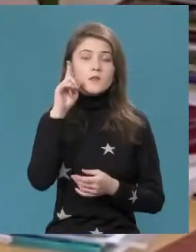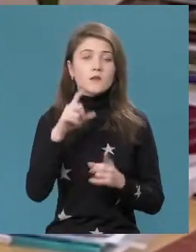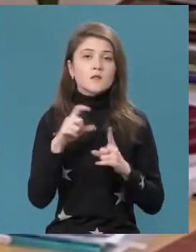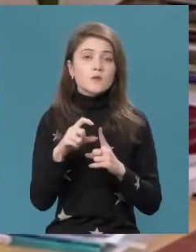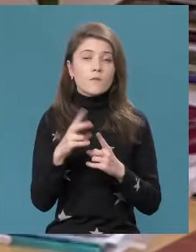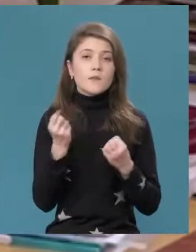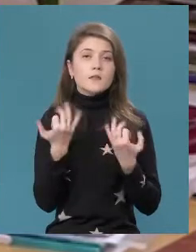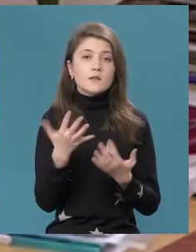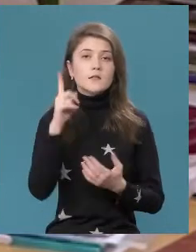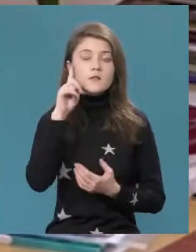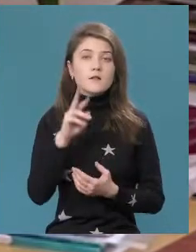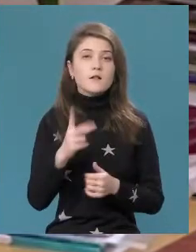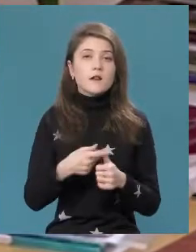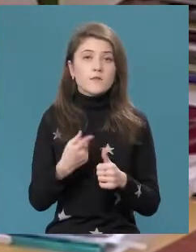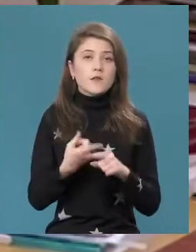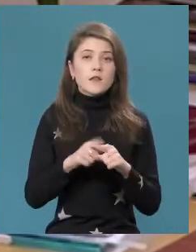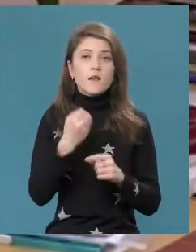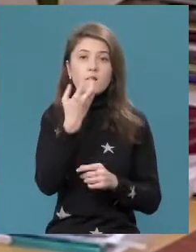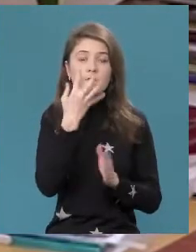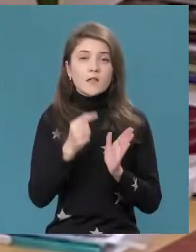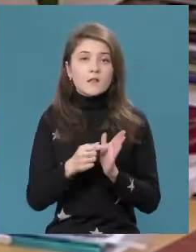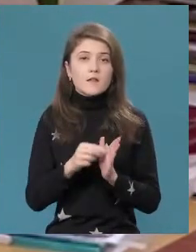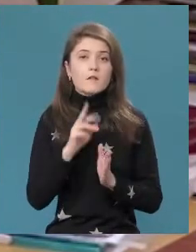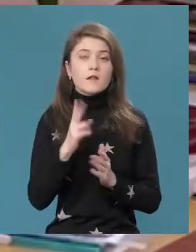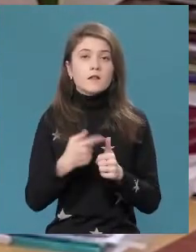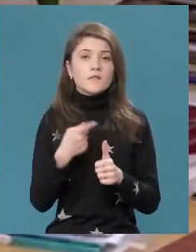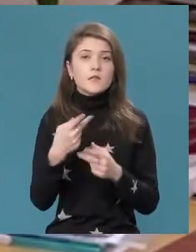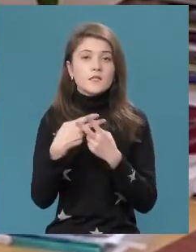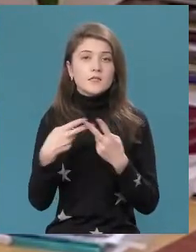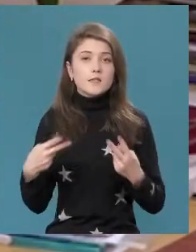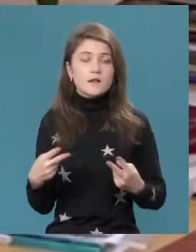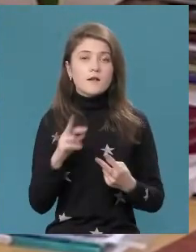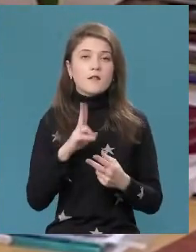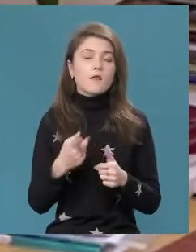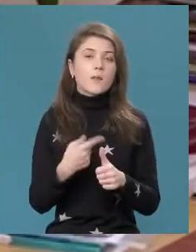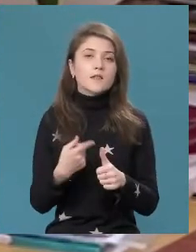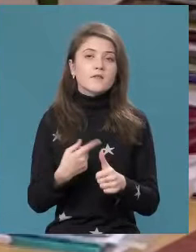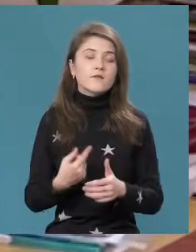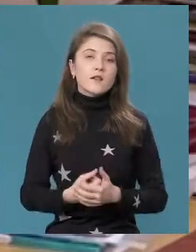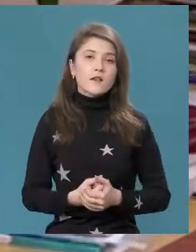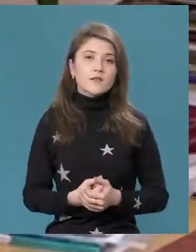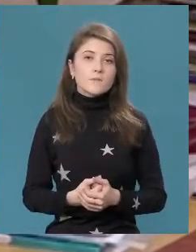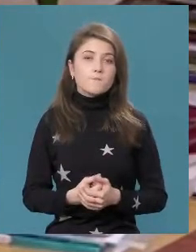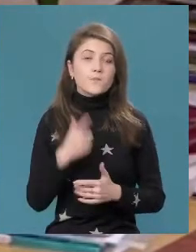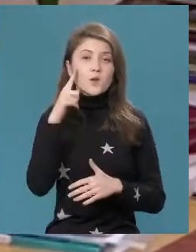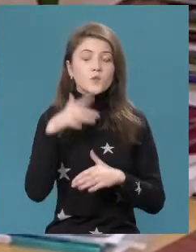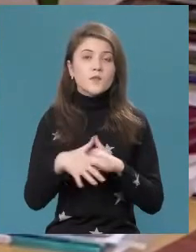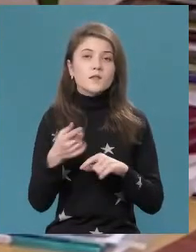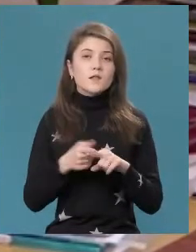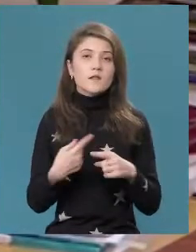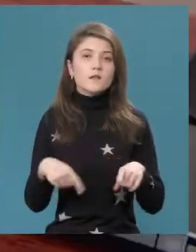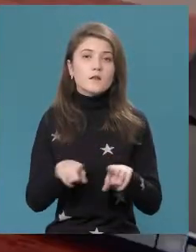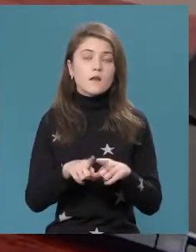щоб знати, як називається ця квітка, як називається та зірка, як називається це. Ну, розумієте, це такий кругозір має